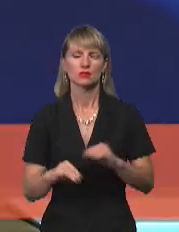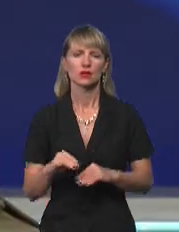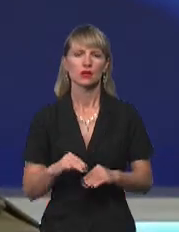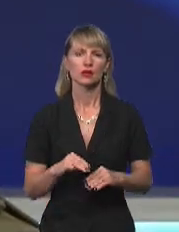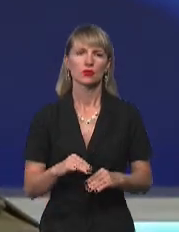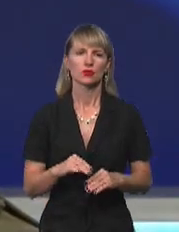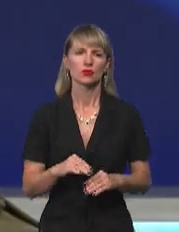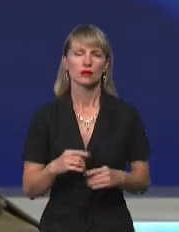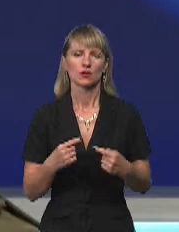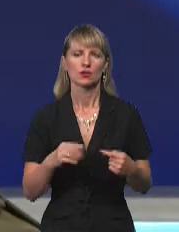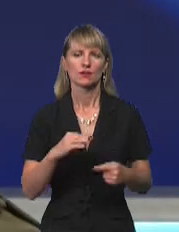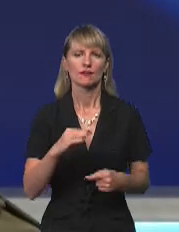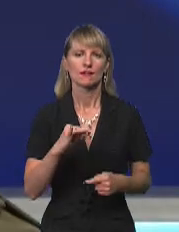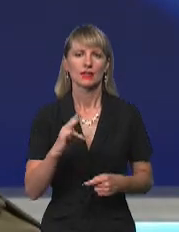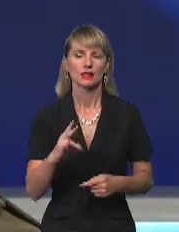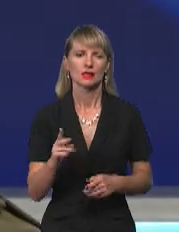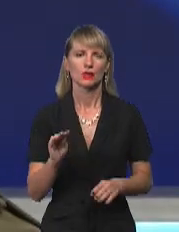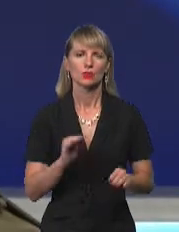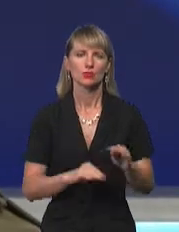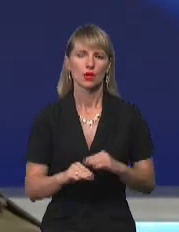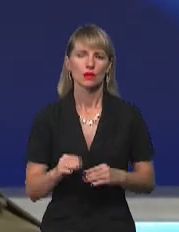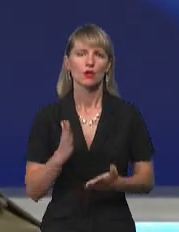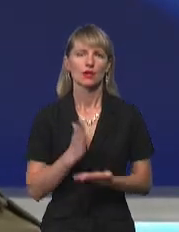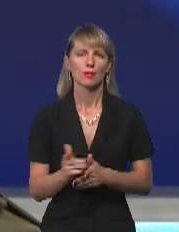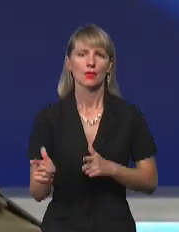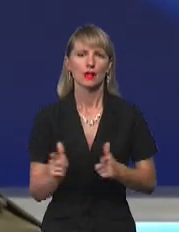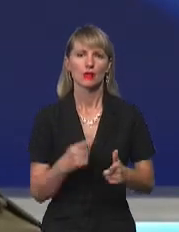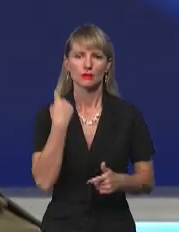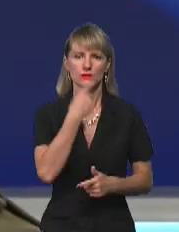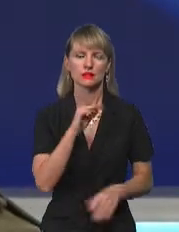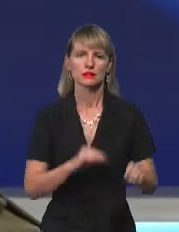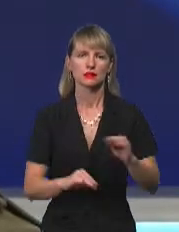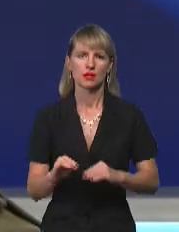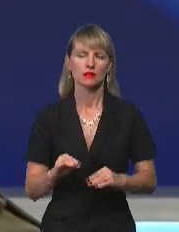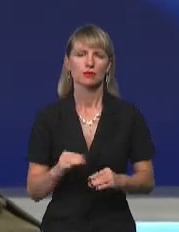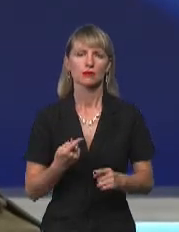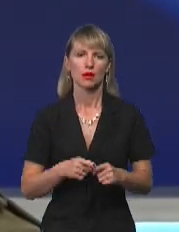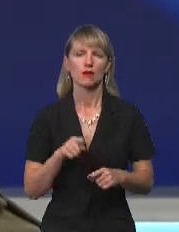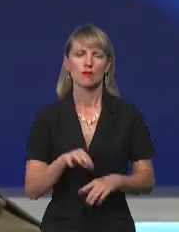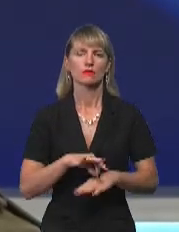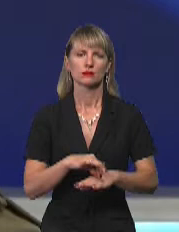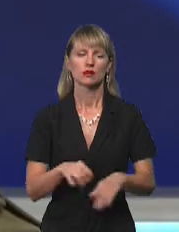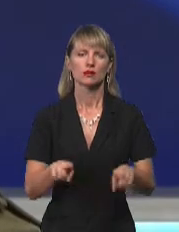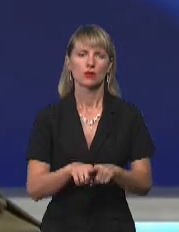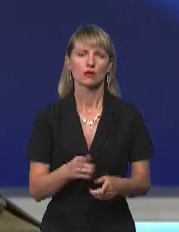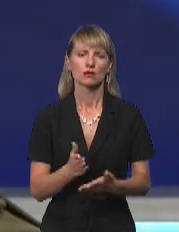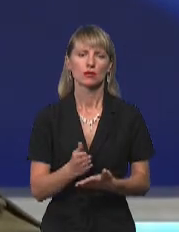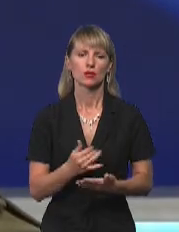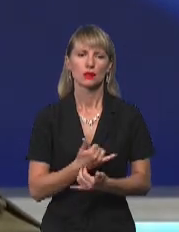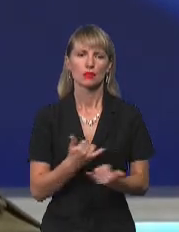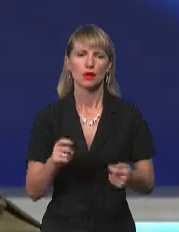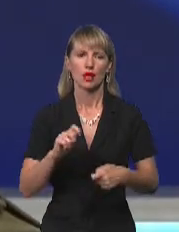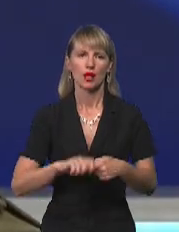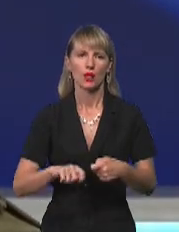оперативна обстановка. Тобто йде підготовка особового складу, після цього вони заступають донесення на службу. Також і забезпечує контроль за несенням